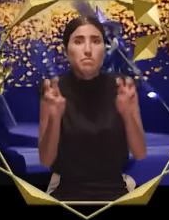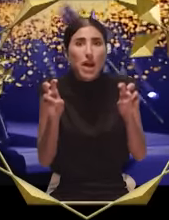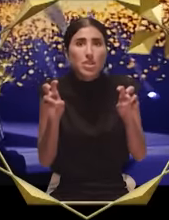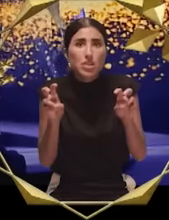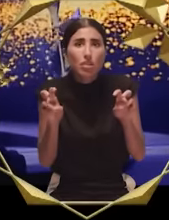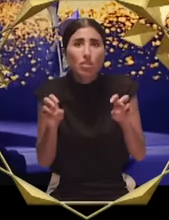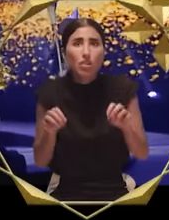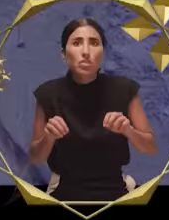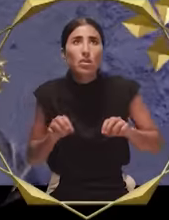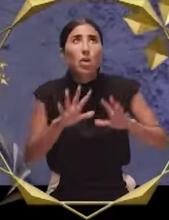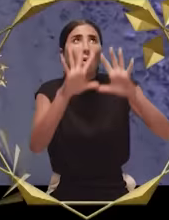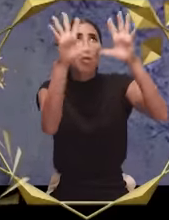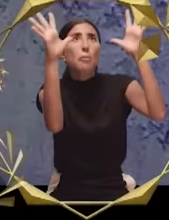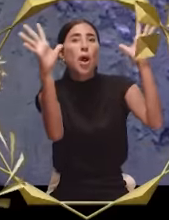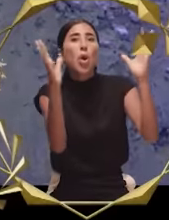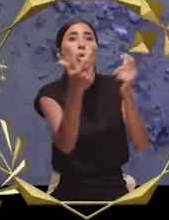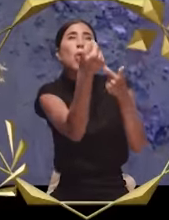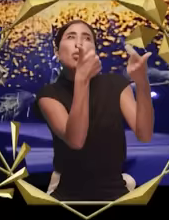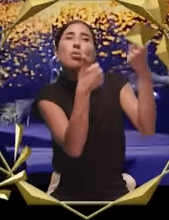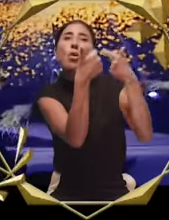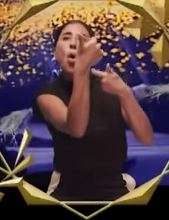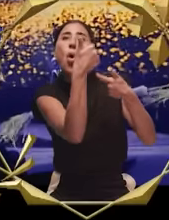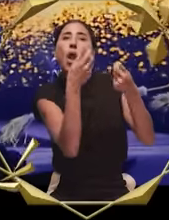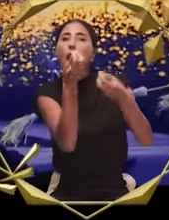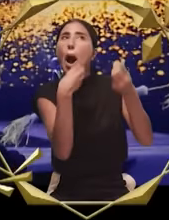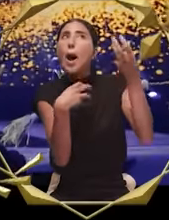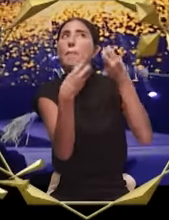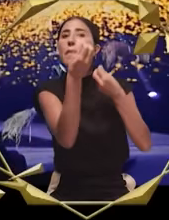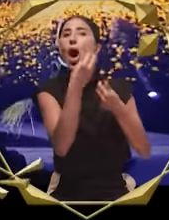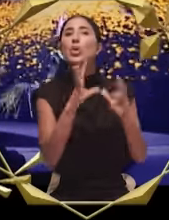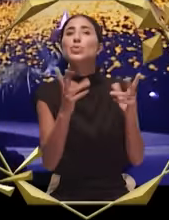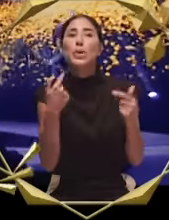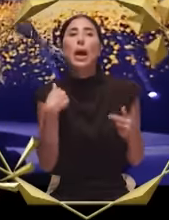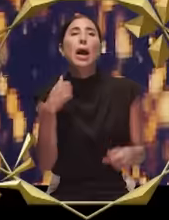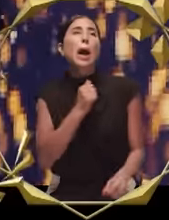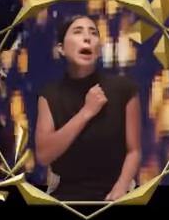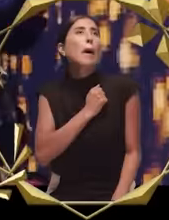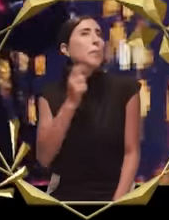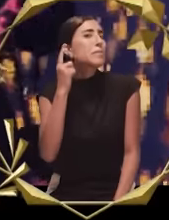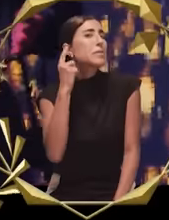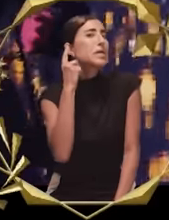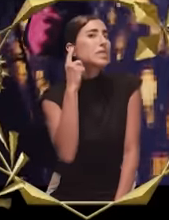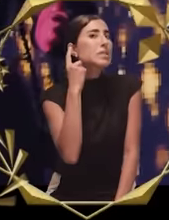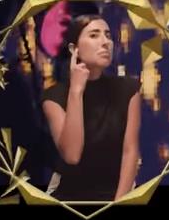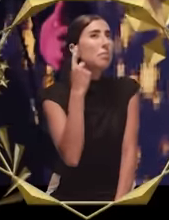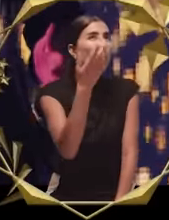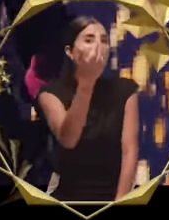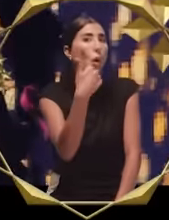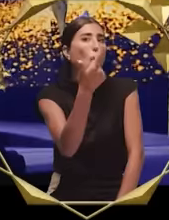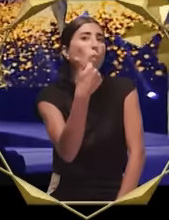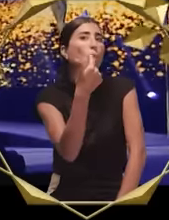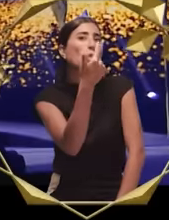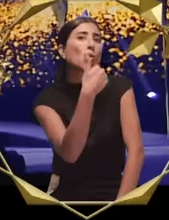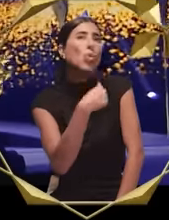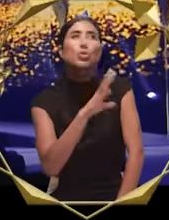أش اظهري باني اظهري باني يا بل أور عليك أماني